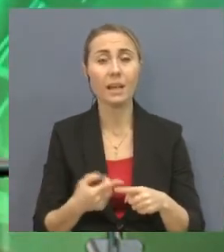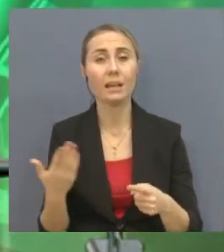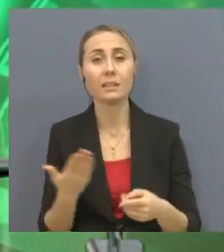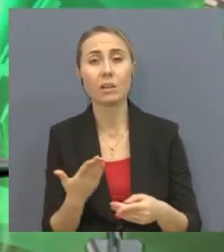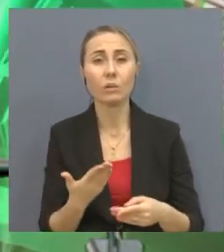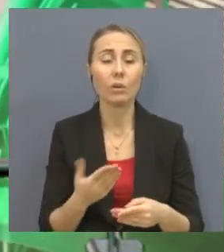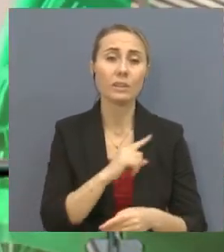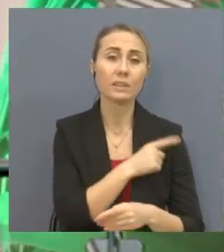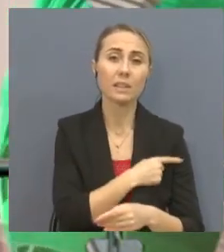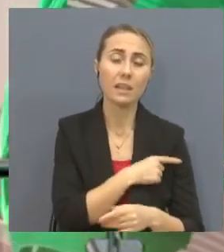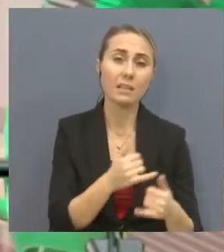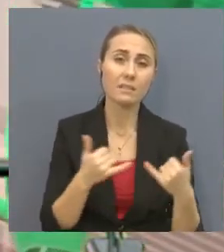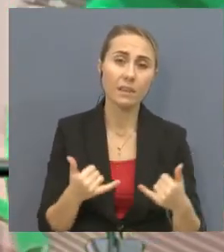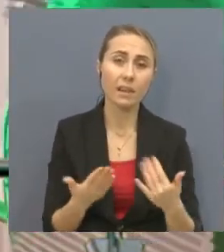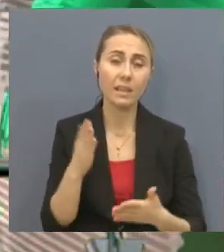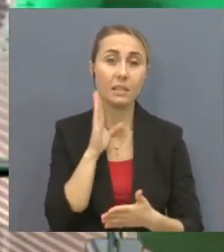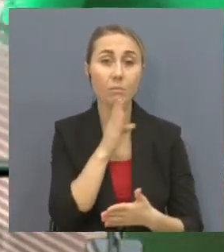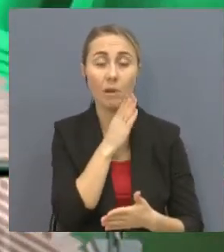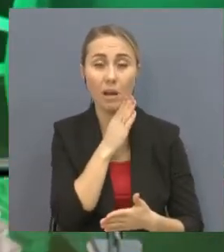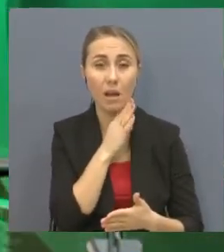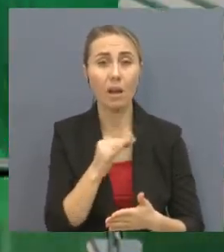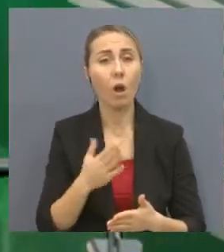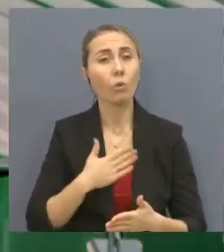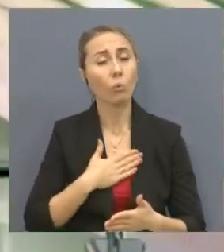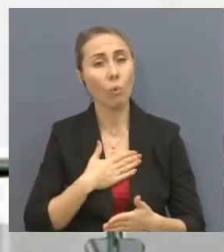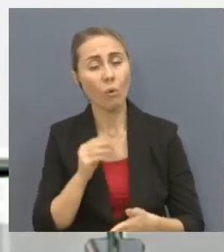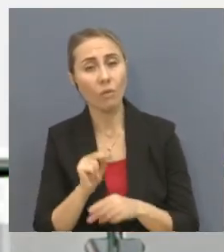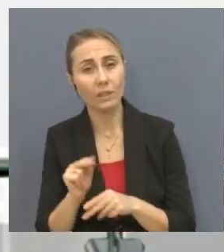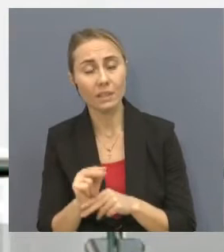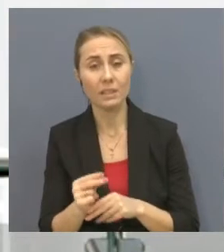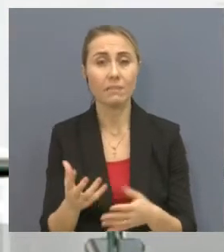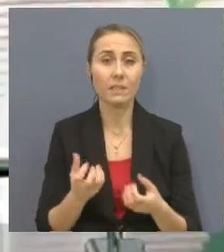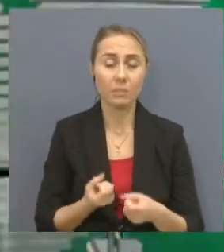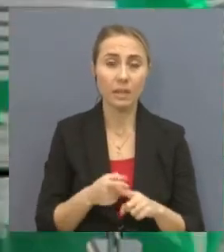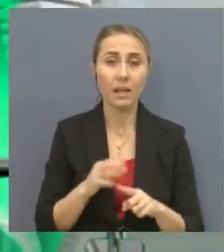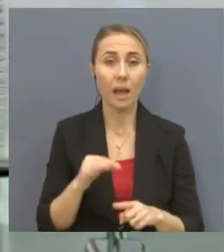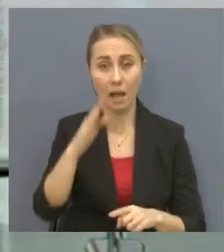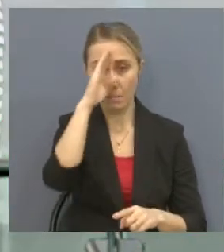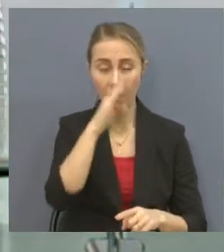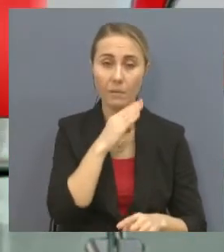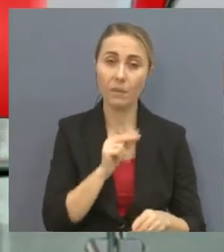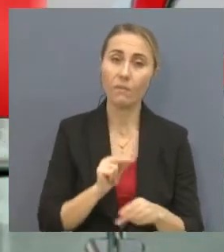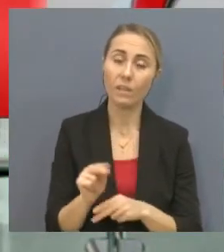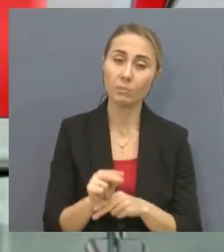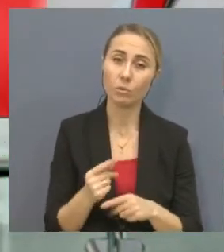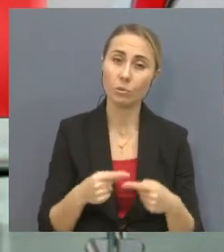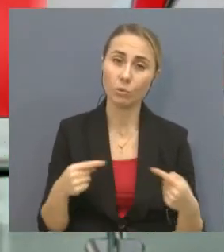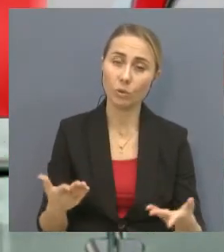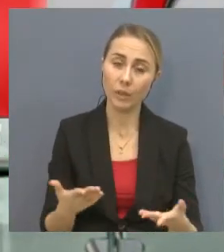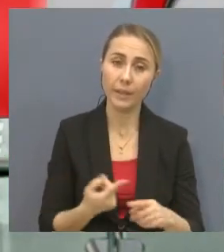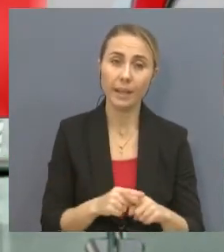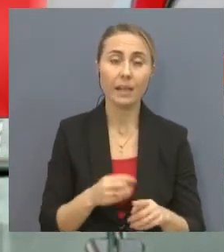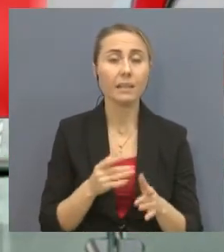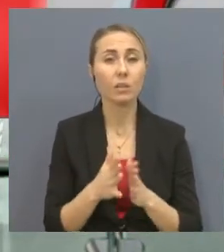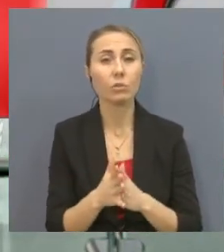сильнее связь если мать то речь идет о духовности ментальности восприятие отец воспитание не утрачен или